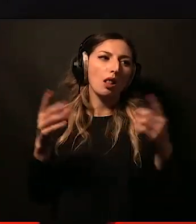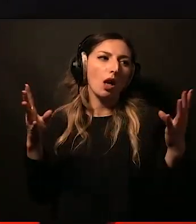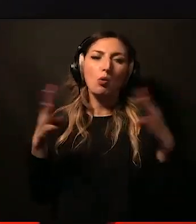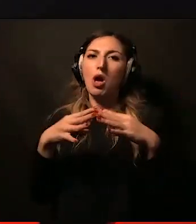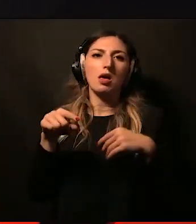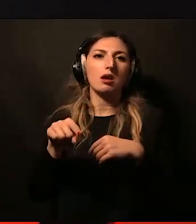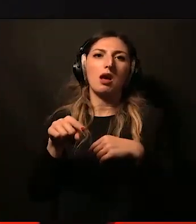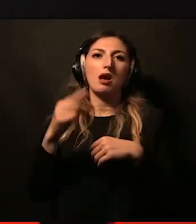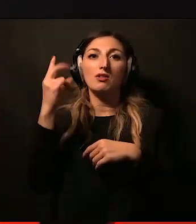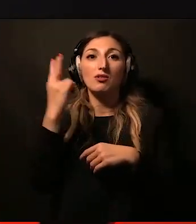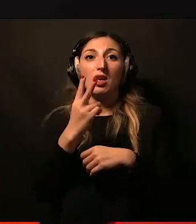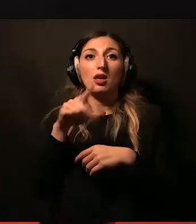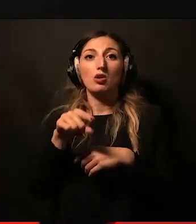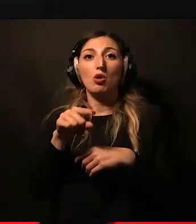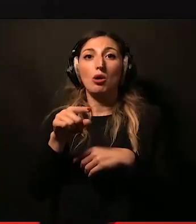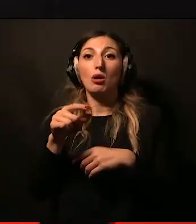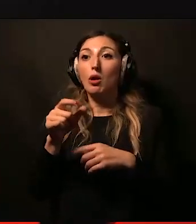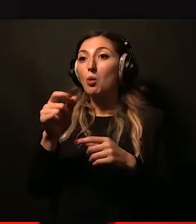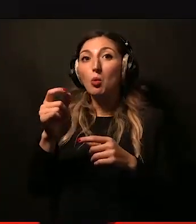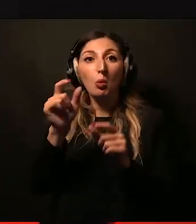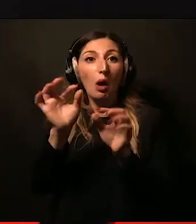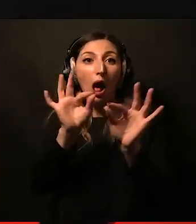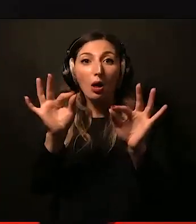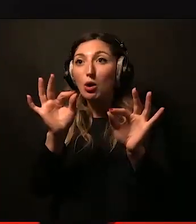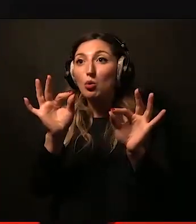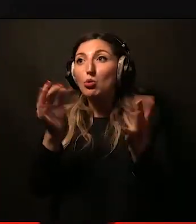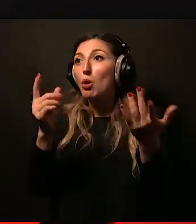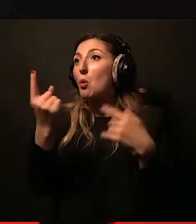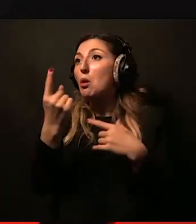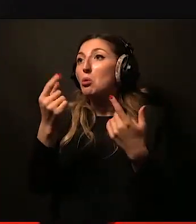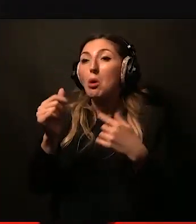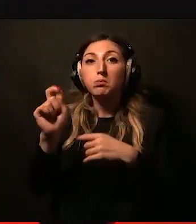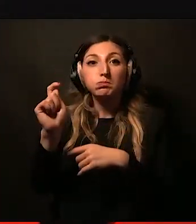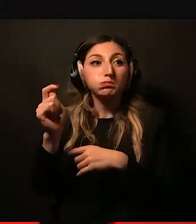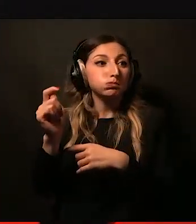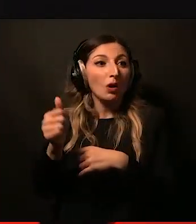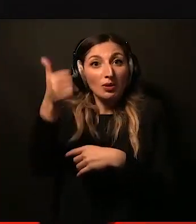ho scelto di non combattere qualcosa che non volevo